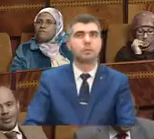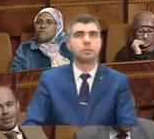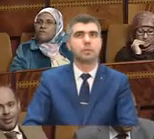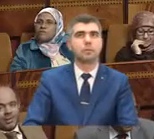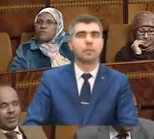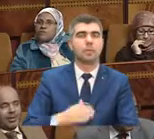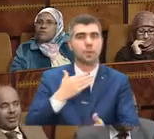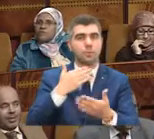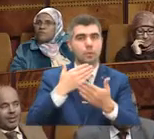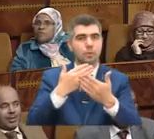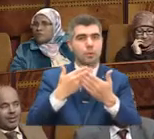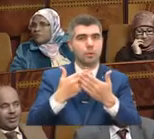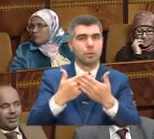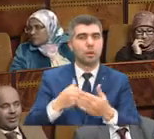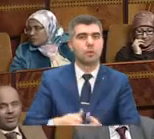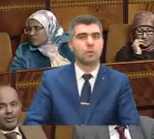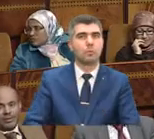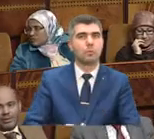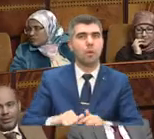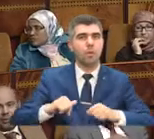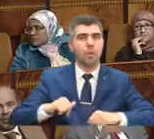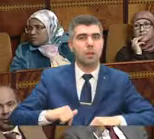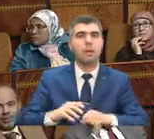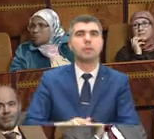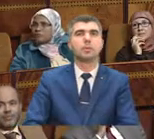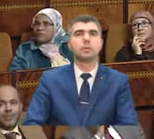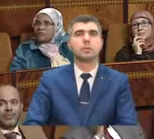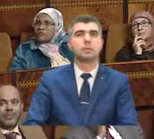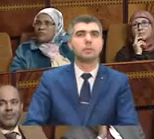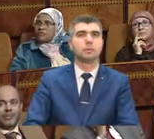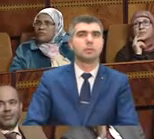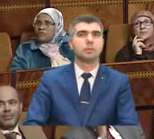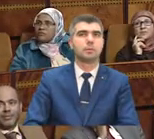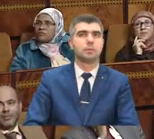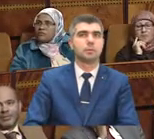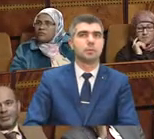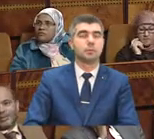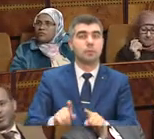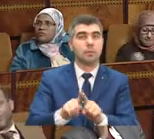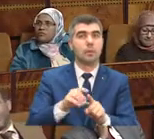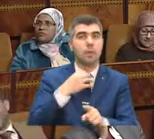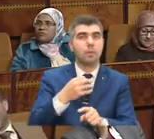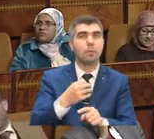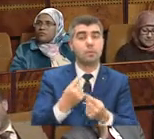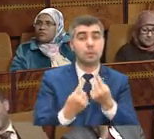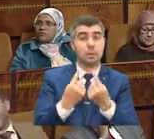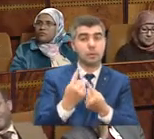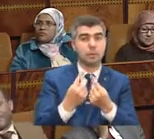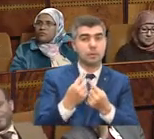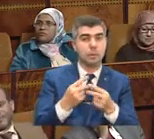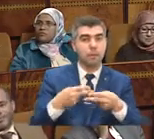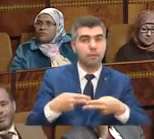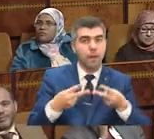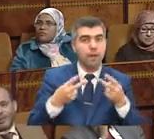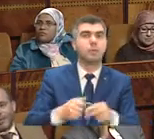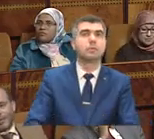شكرا السيدة كاتبة الدولة عن المعلومات وبعض التفسيرات، ولكن